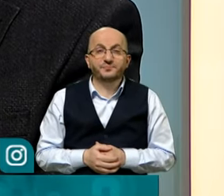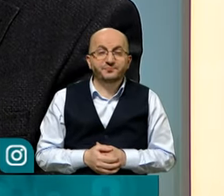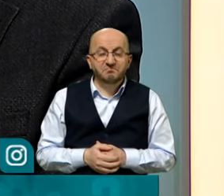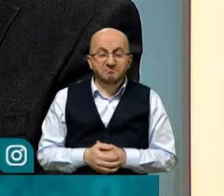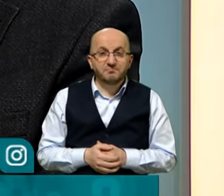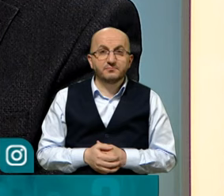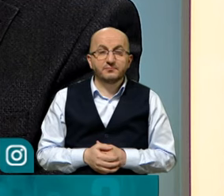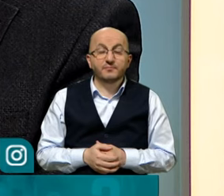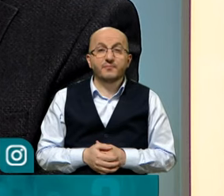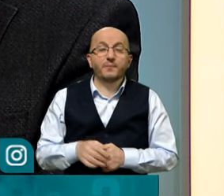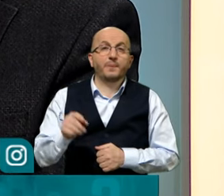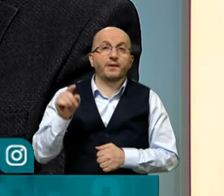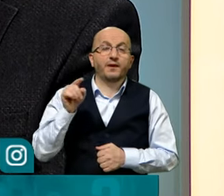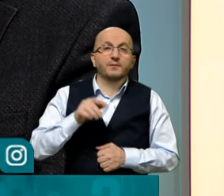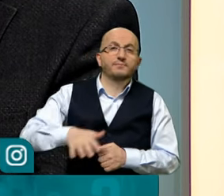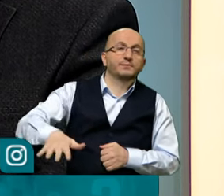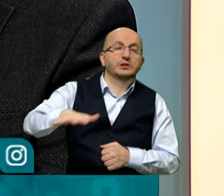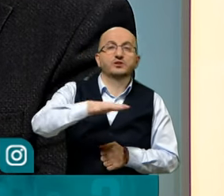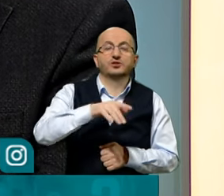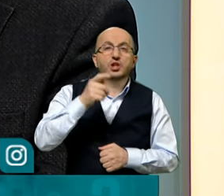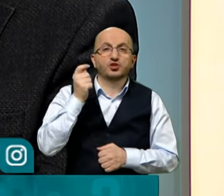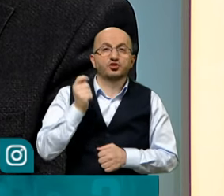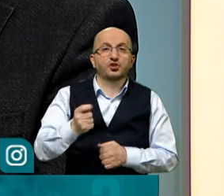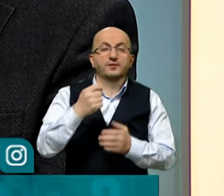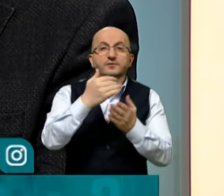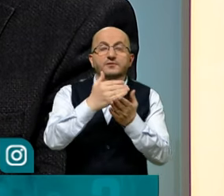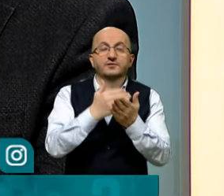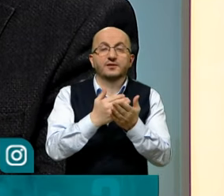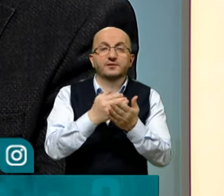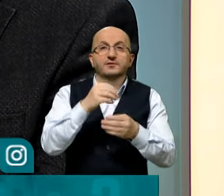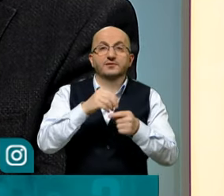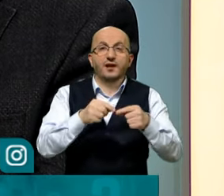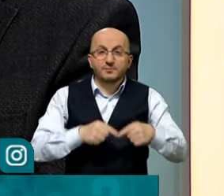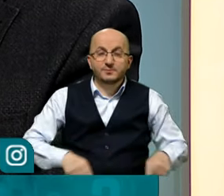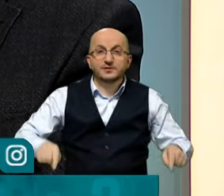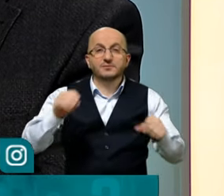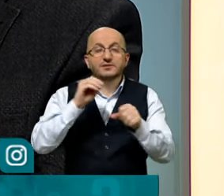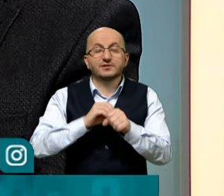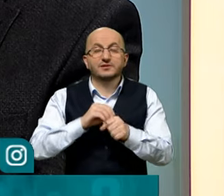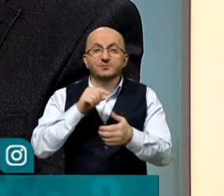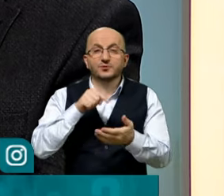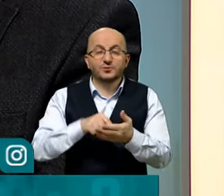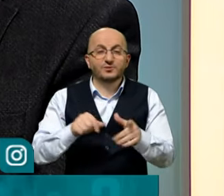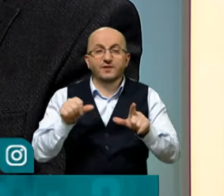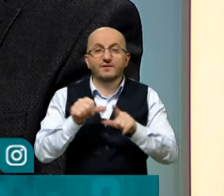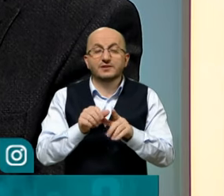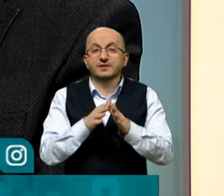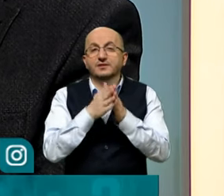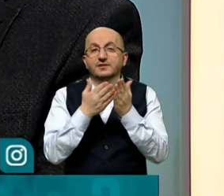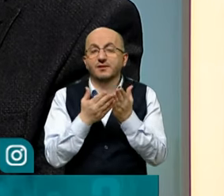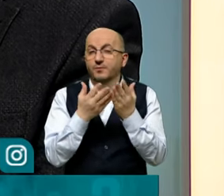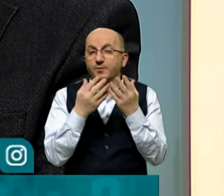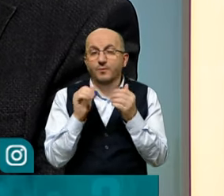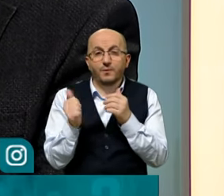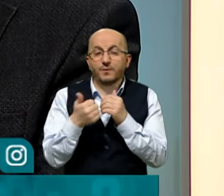değerlendirilebilir ama bu piyasa şartlarında bizim için bu nokta fıkhi açıdan önemli